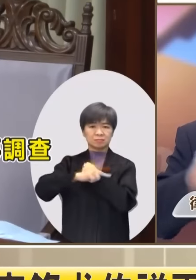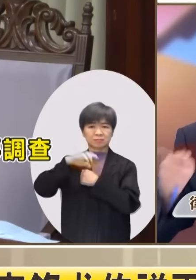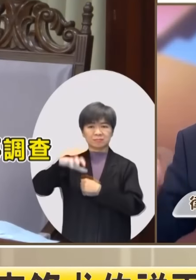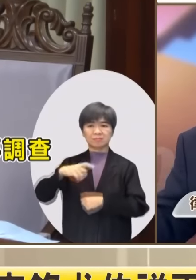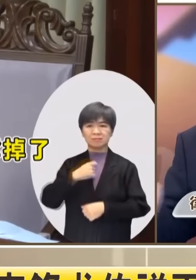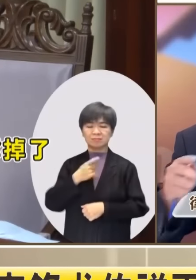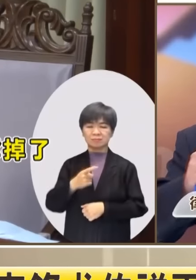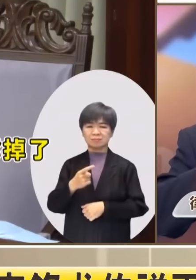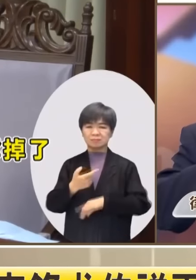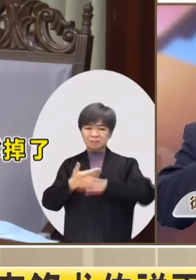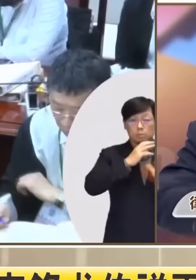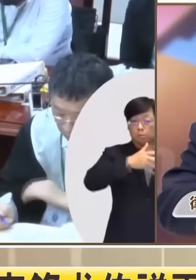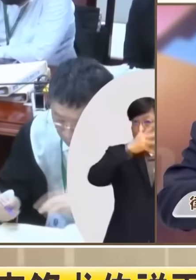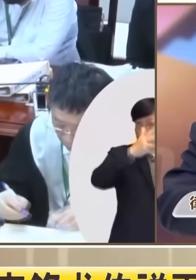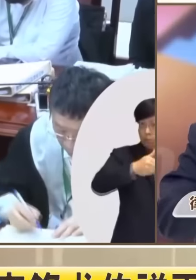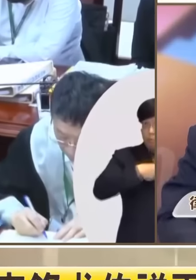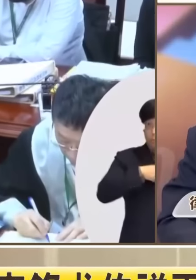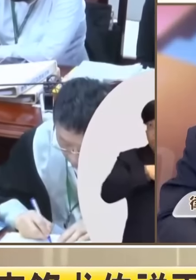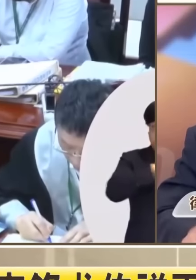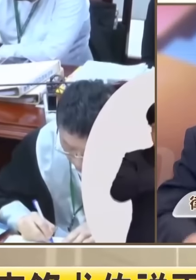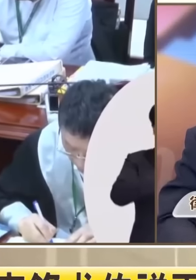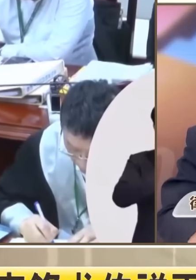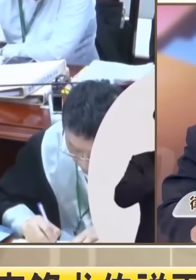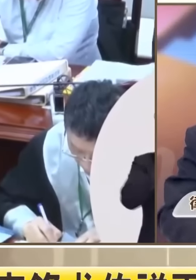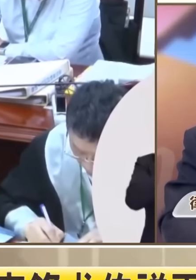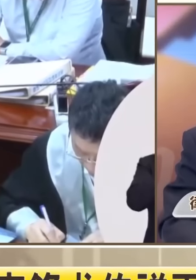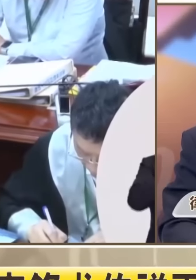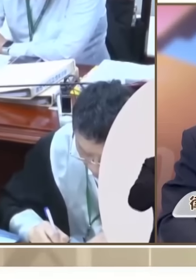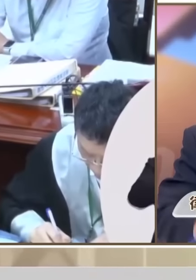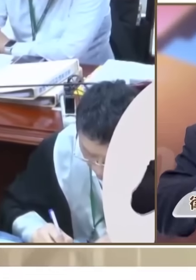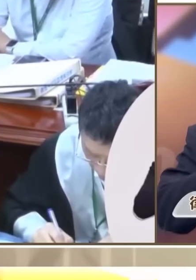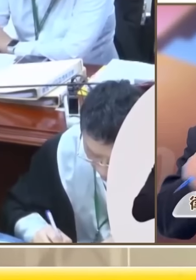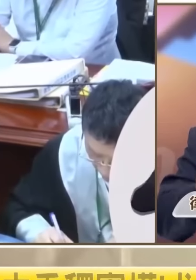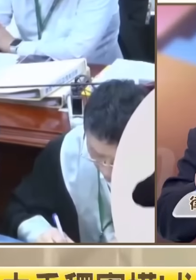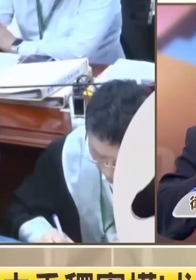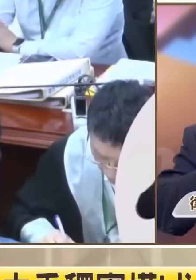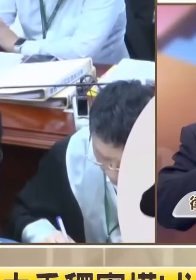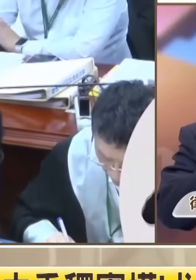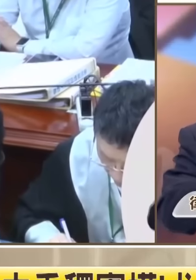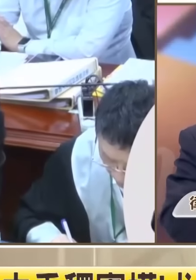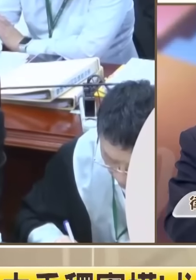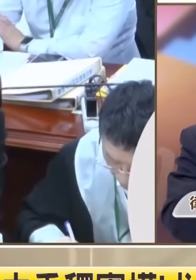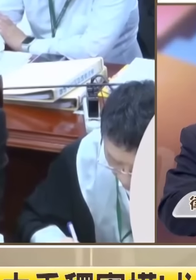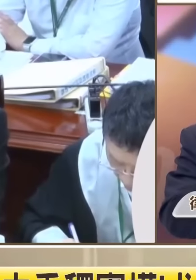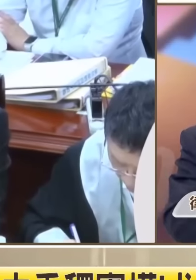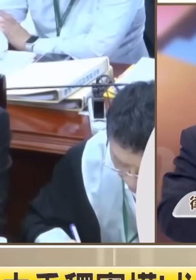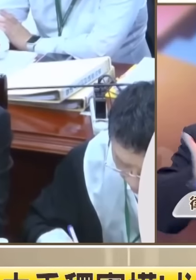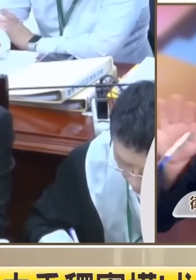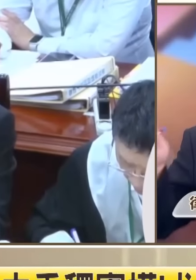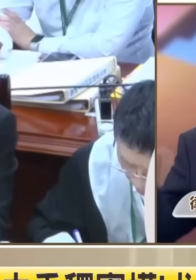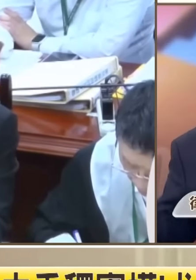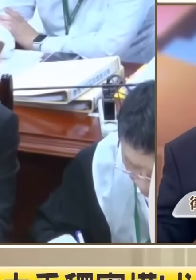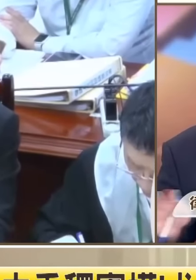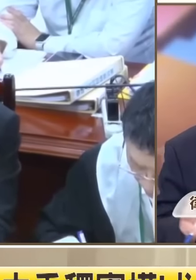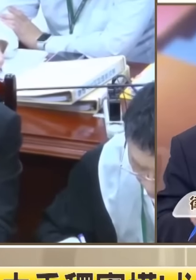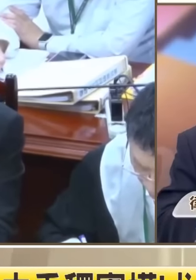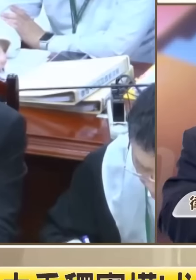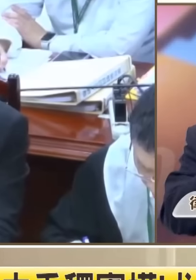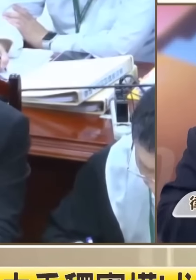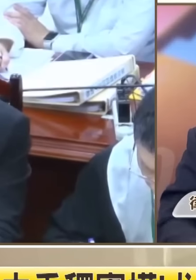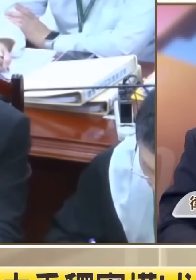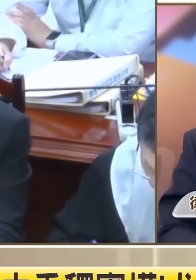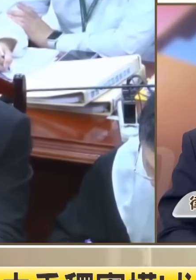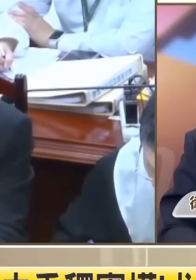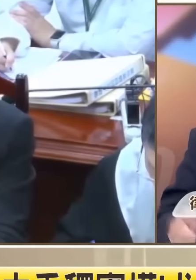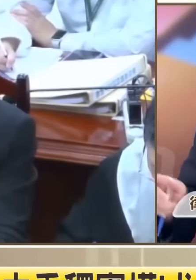宪都被宣告违宪哦，更何况是立法。法律会被宣告违宪，前面你看尤伯祥大法官在问黄国昌，其实